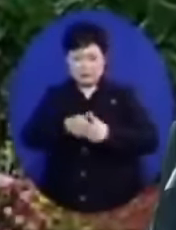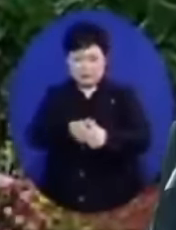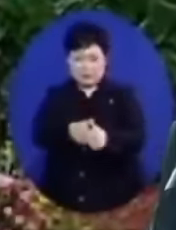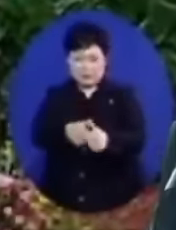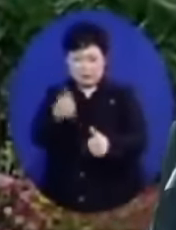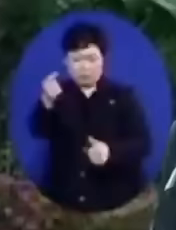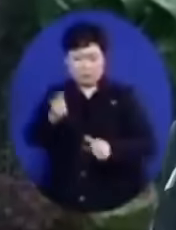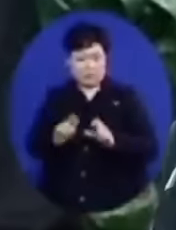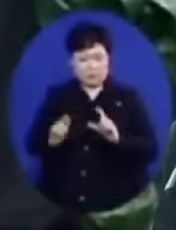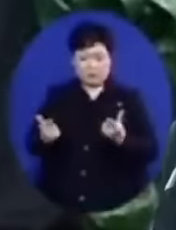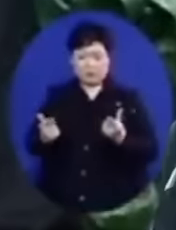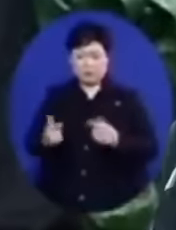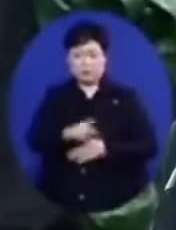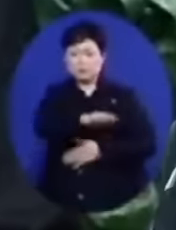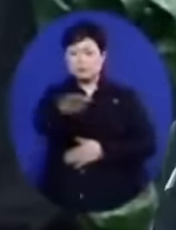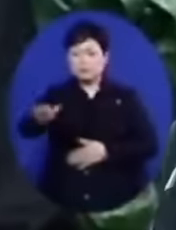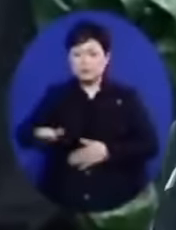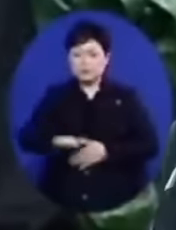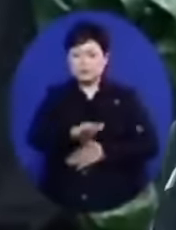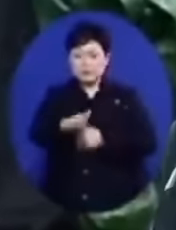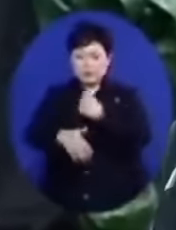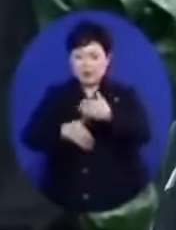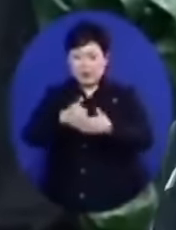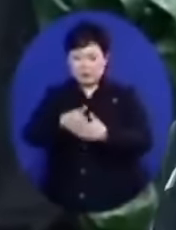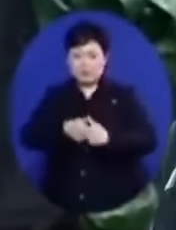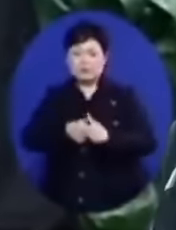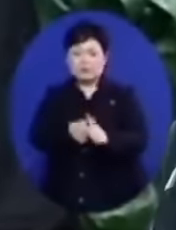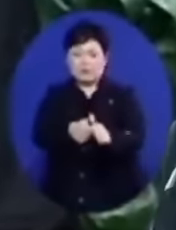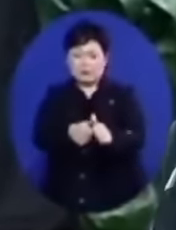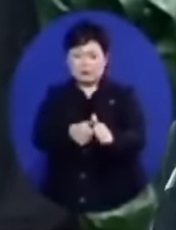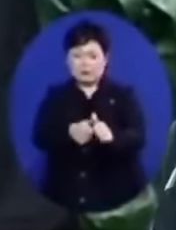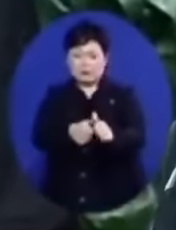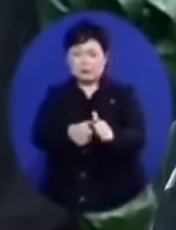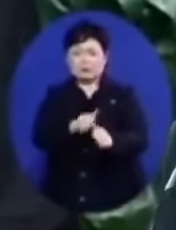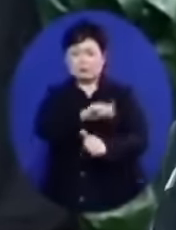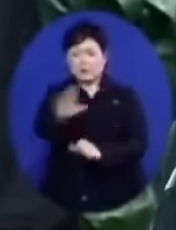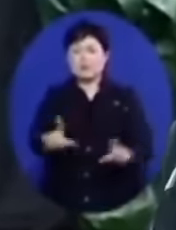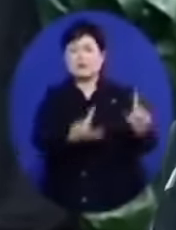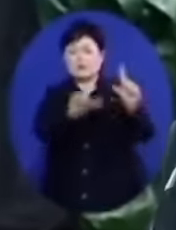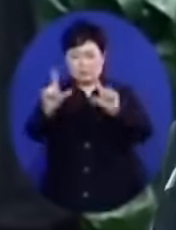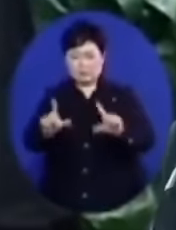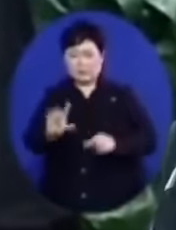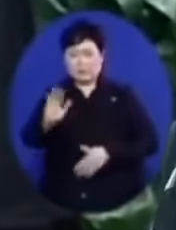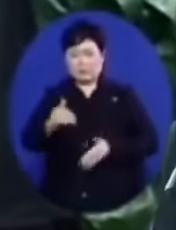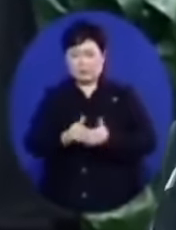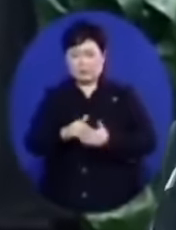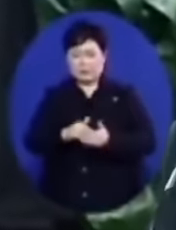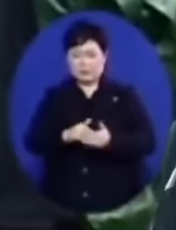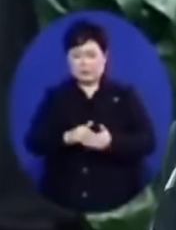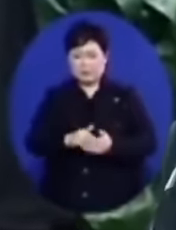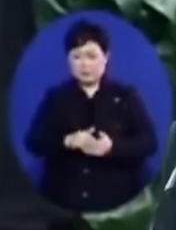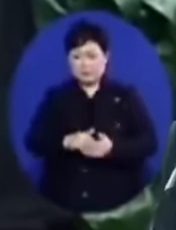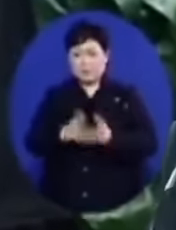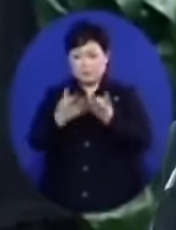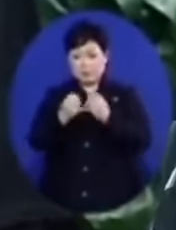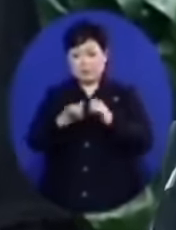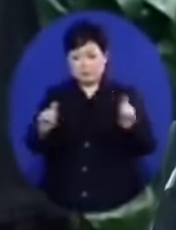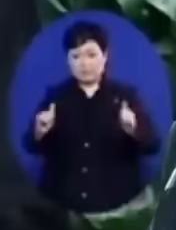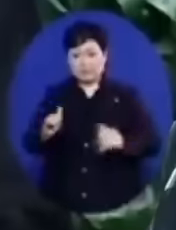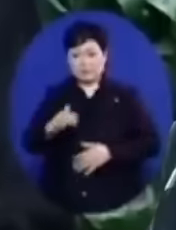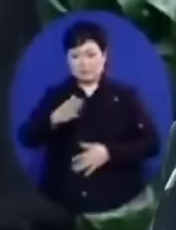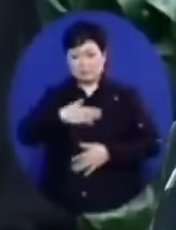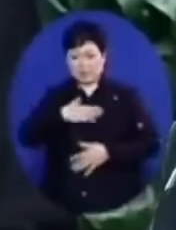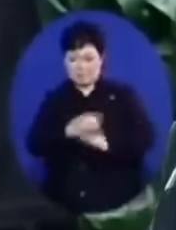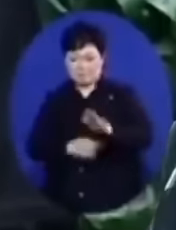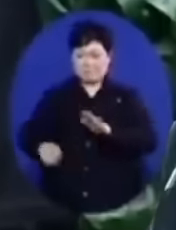아닙니다. 우리는 하나님을 따라가는 것이 우리 인생인 것입니다. 많은 사람이 생각하기를 내가 앞으로